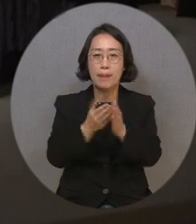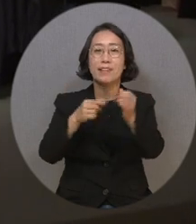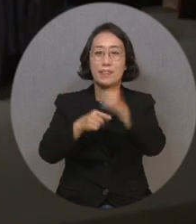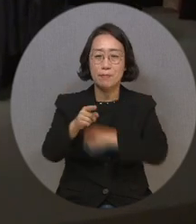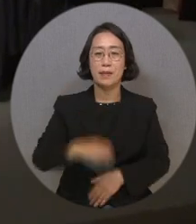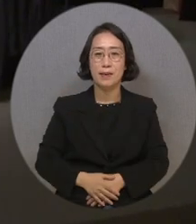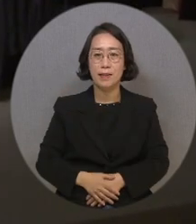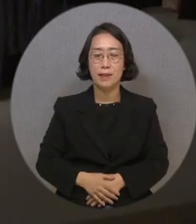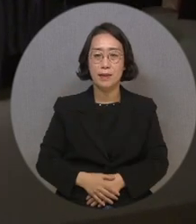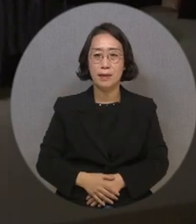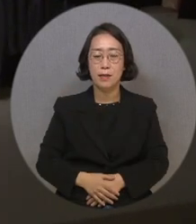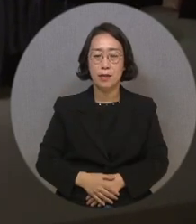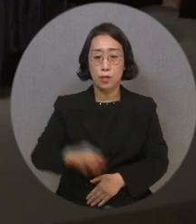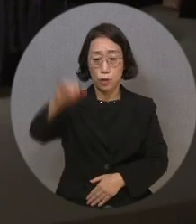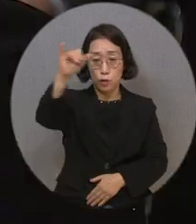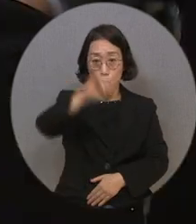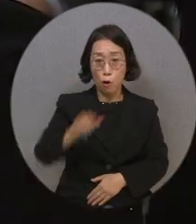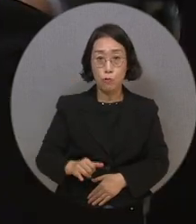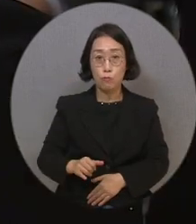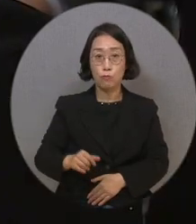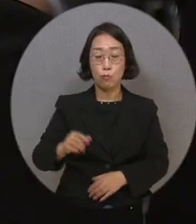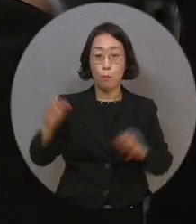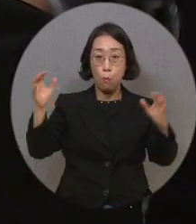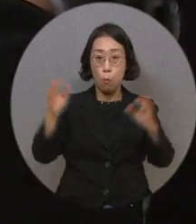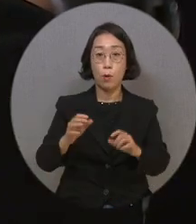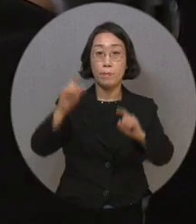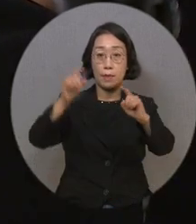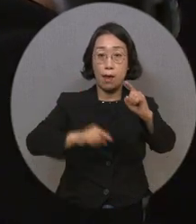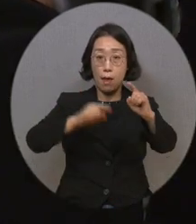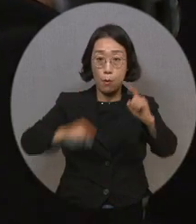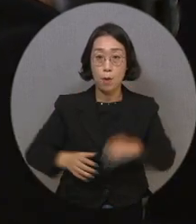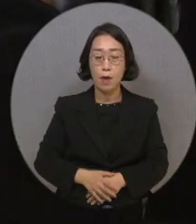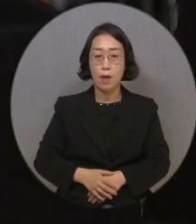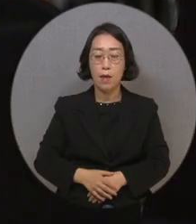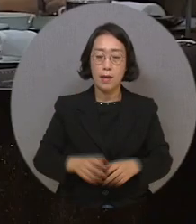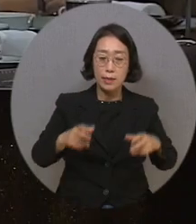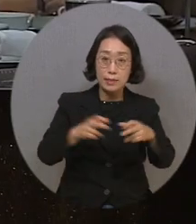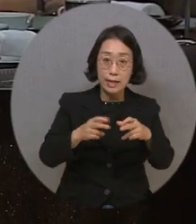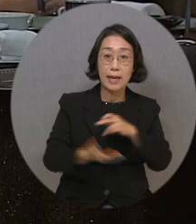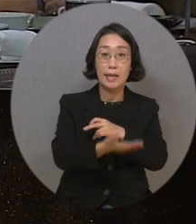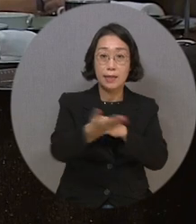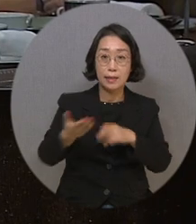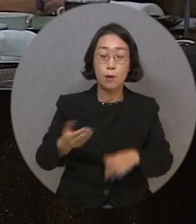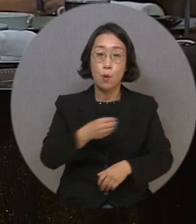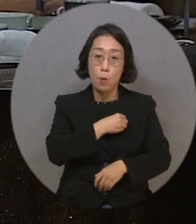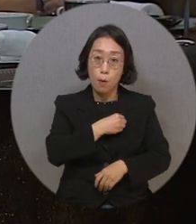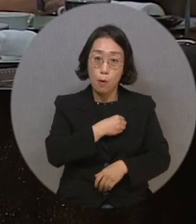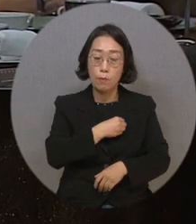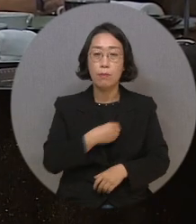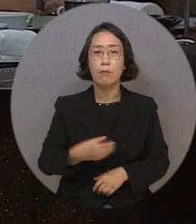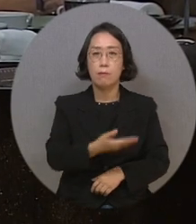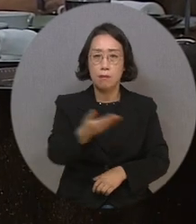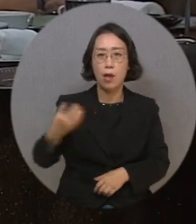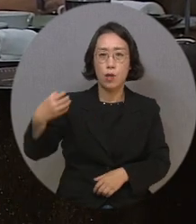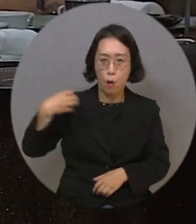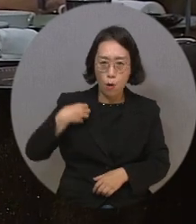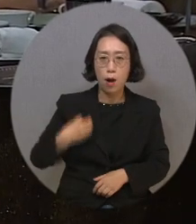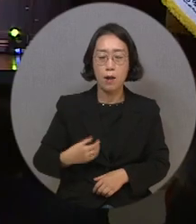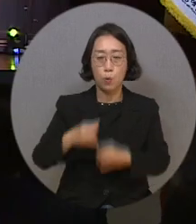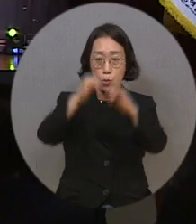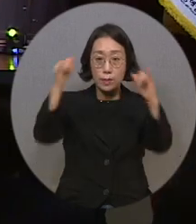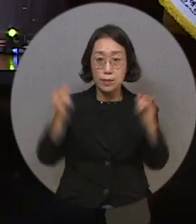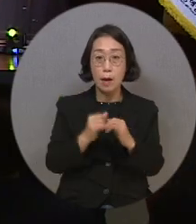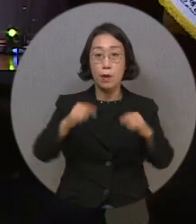의미를 기리는 전국 지체장애인 대회는 전국의 지체장애인들을 대상으로 회원들의 역할 관계, 사회 참여